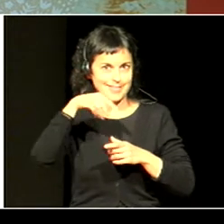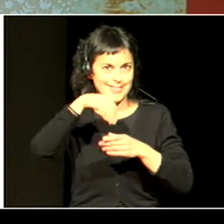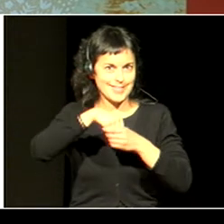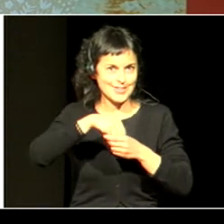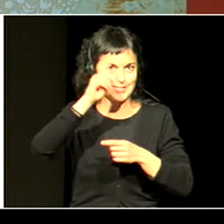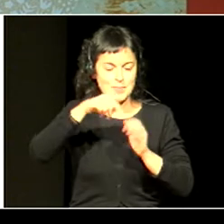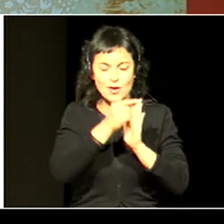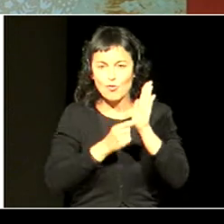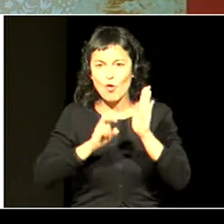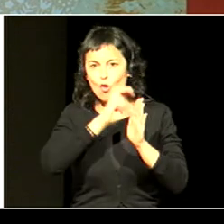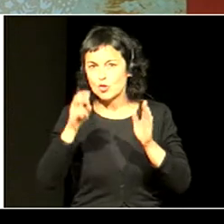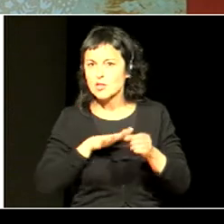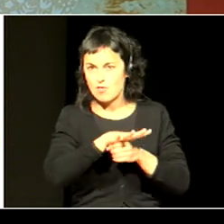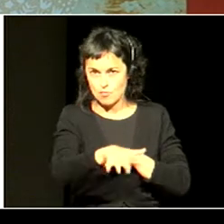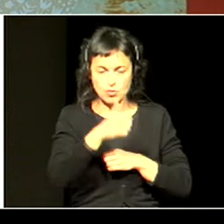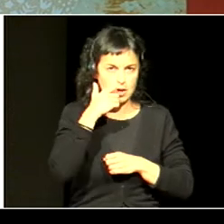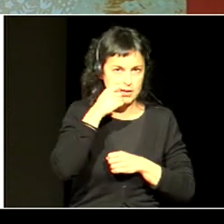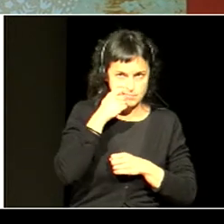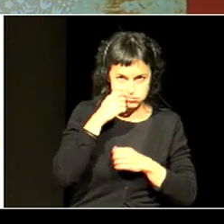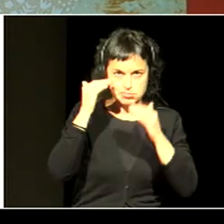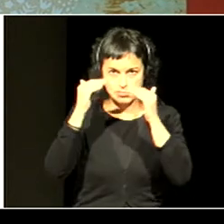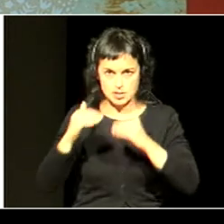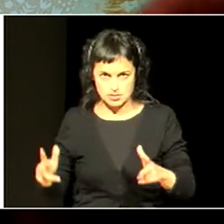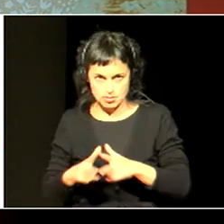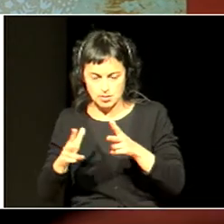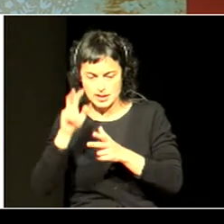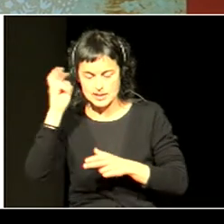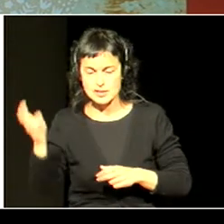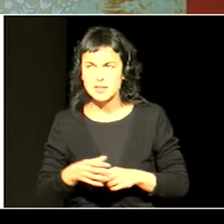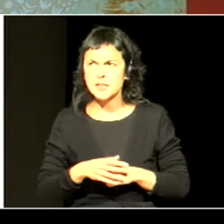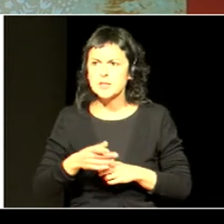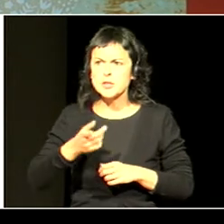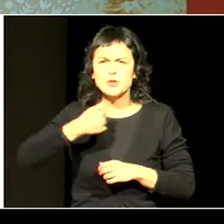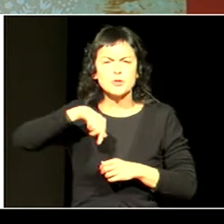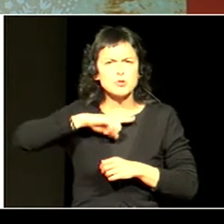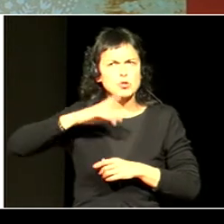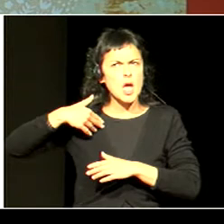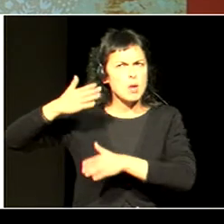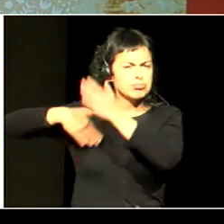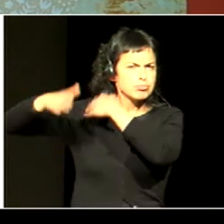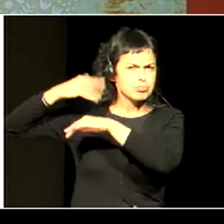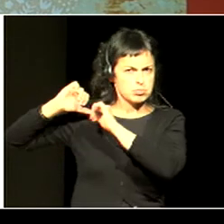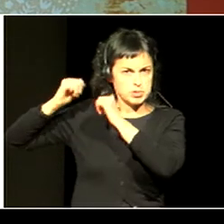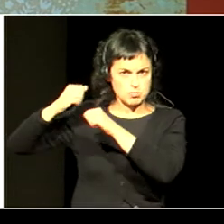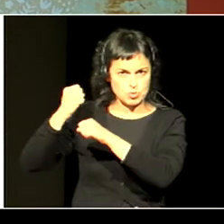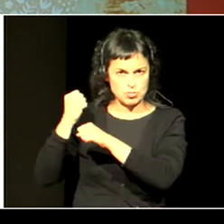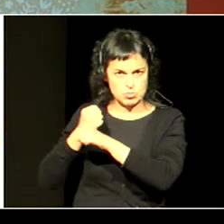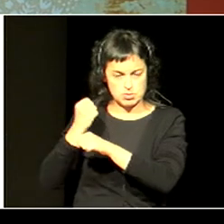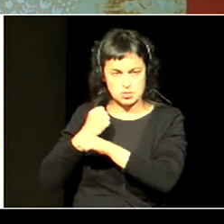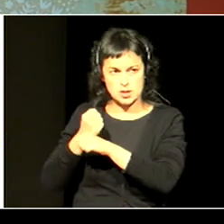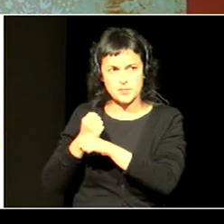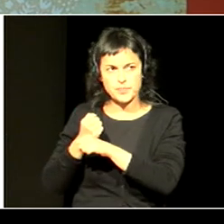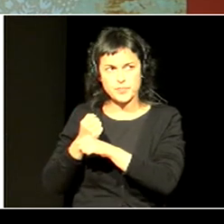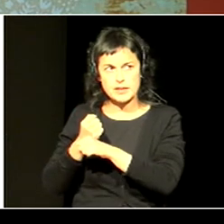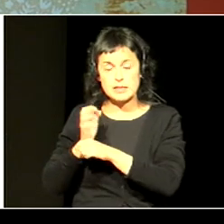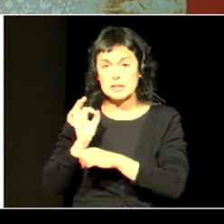sozial eta beste ezaugarri batzukin, ez? Orduan gu ondala urte pilua zeginean gai hau lantzen, Eta egiza da, 2000-garren urtean,